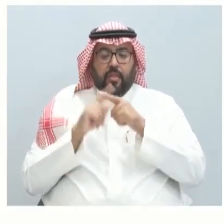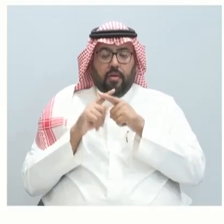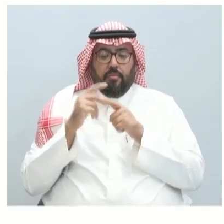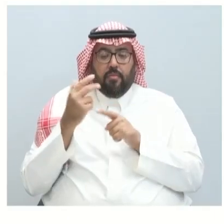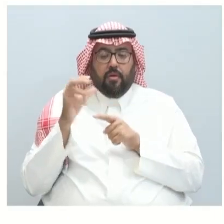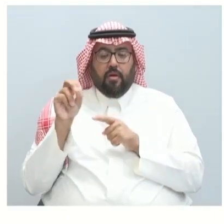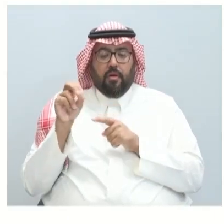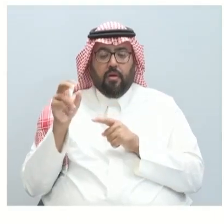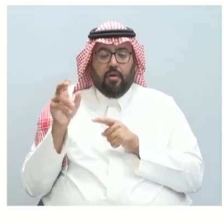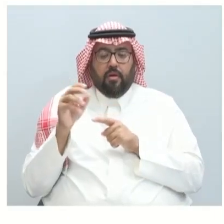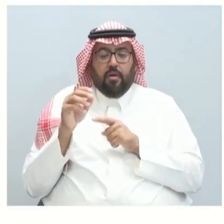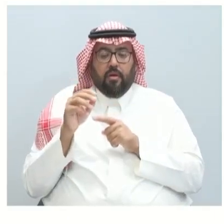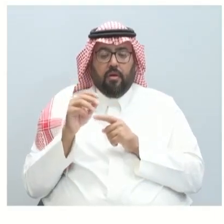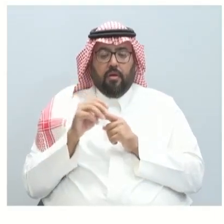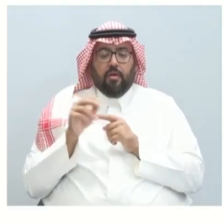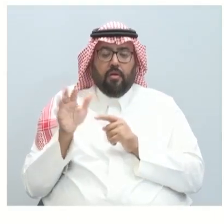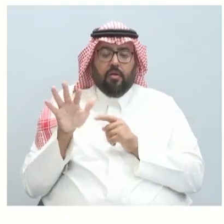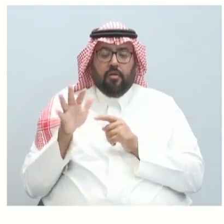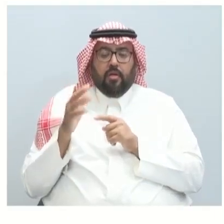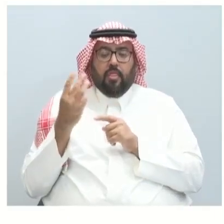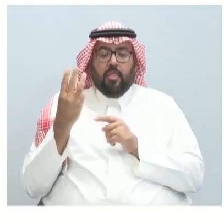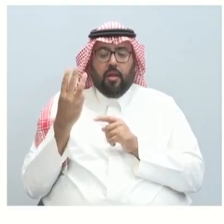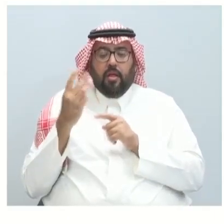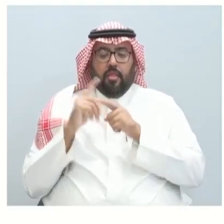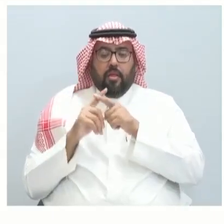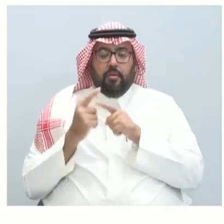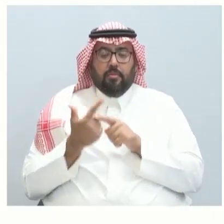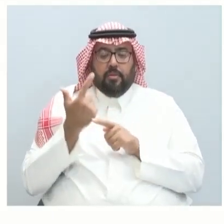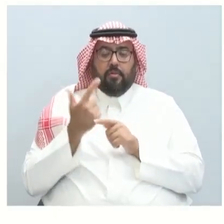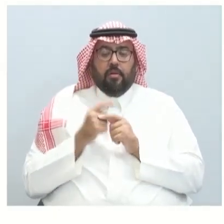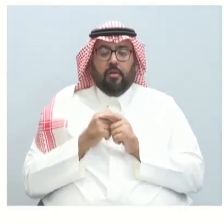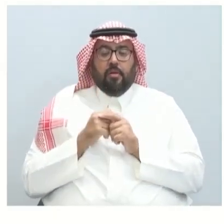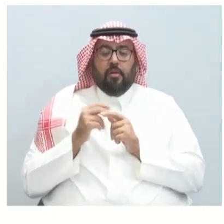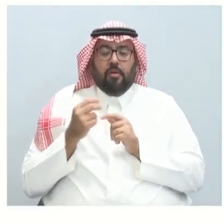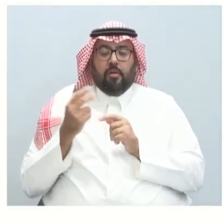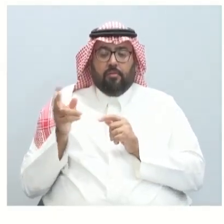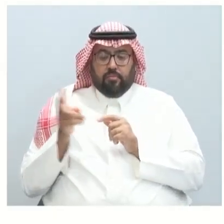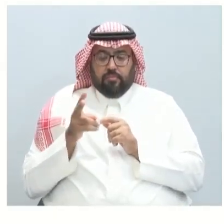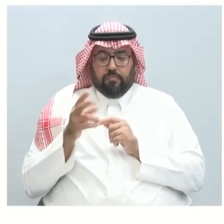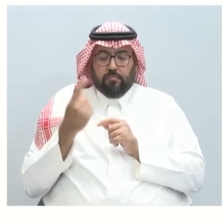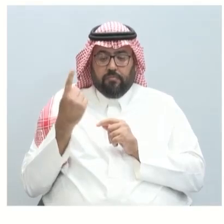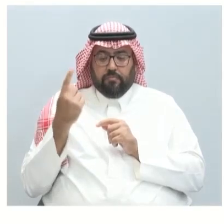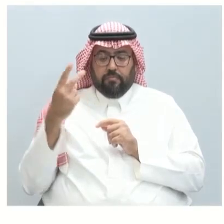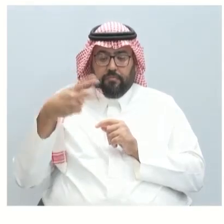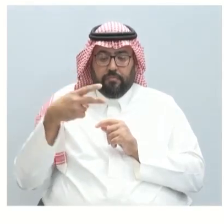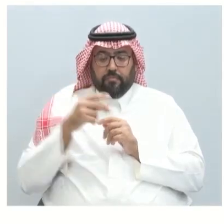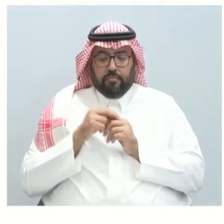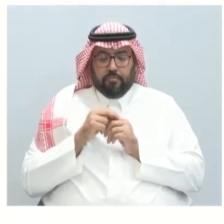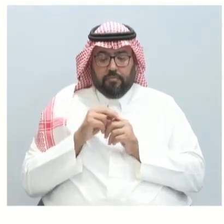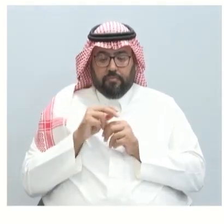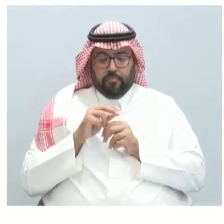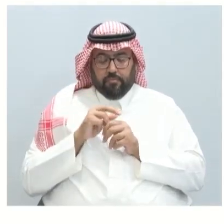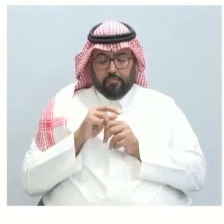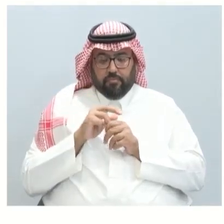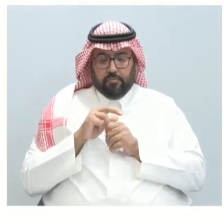القطر ومحيط تقريبا ثلاثه ضرب سبعه اذا المحيط يساوي 21